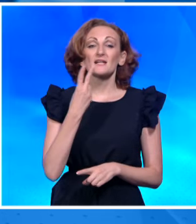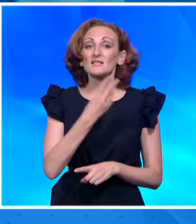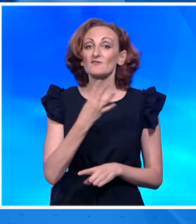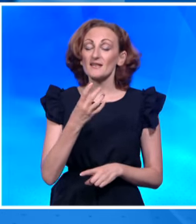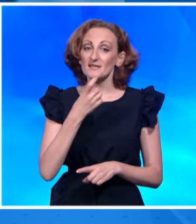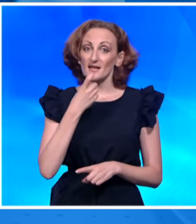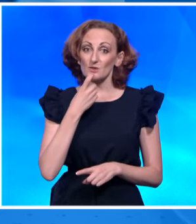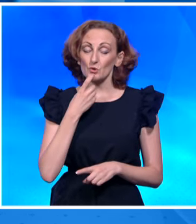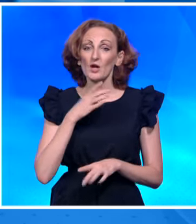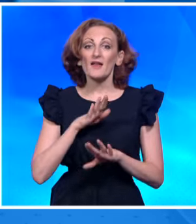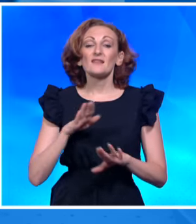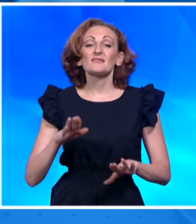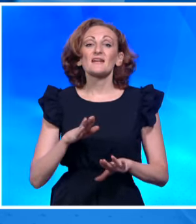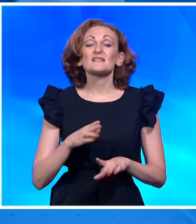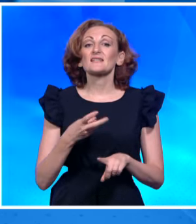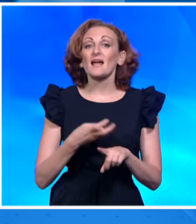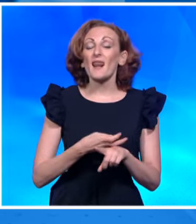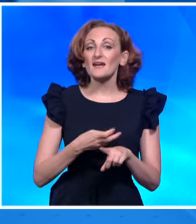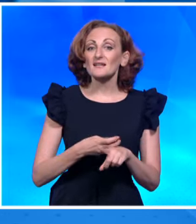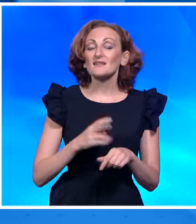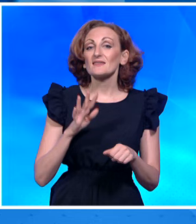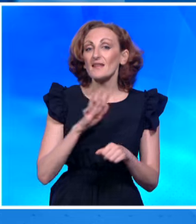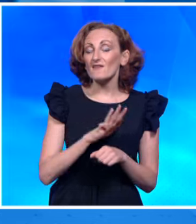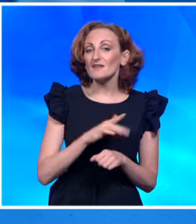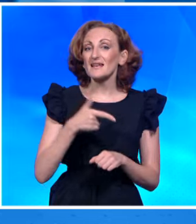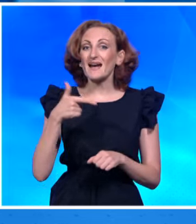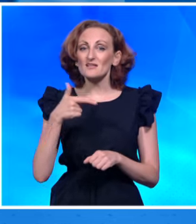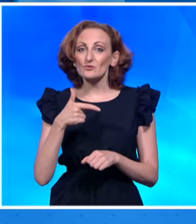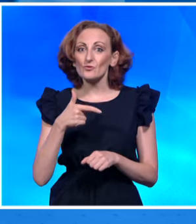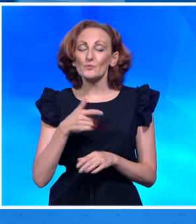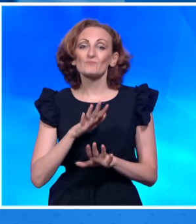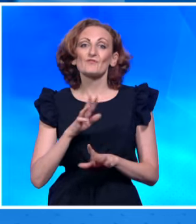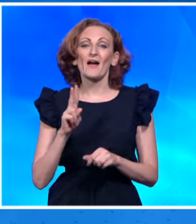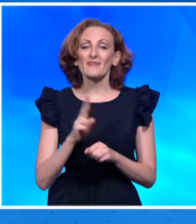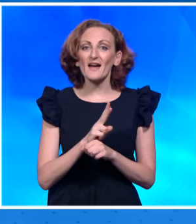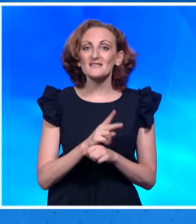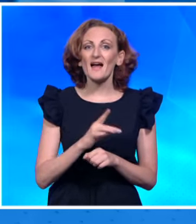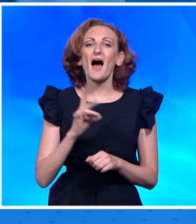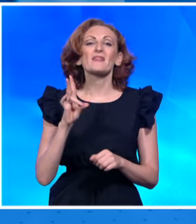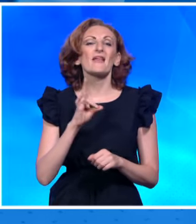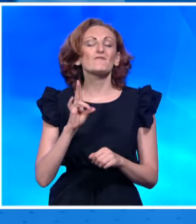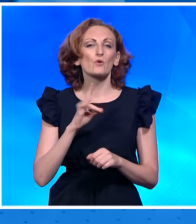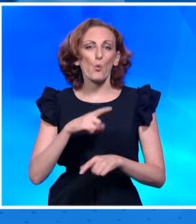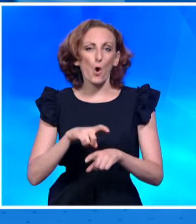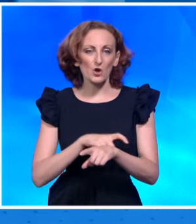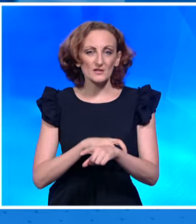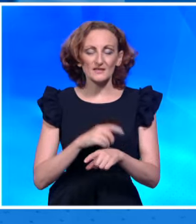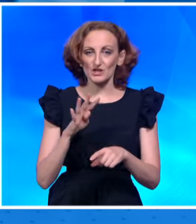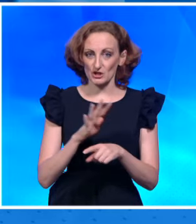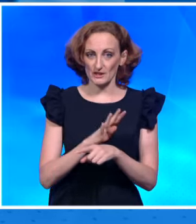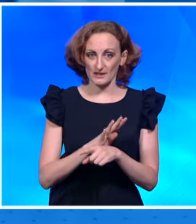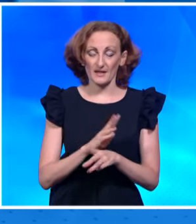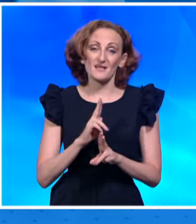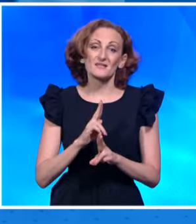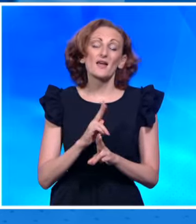детските ревматолози са 9, гастроентеролозите са 12, а нефролозите 14. Дефицит има и при съдебната